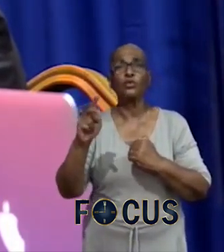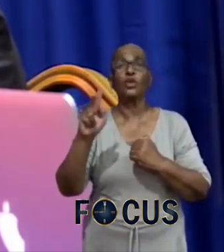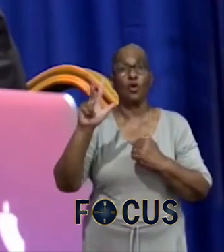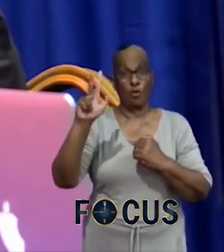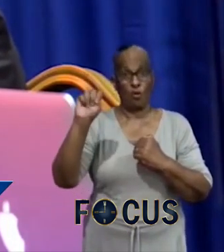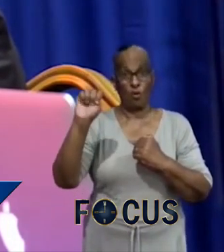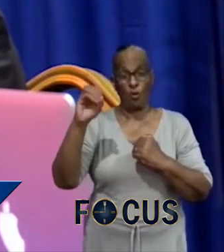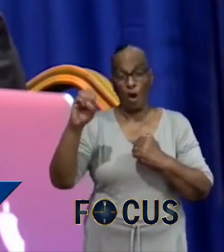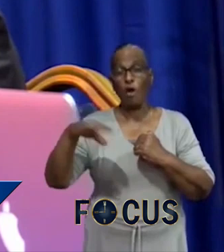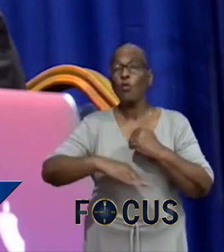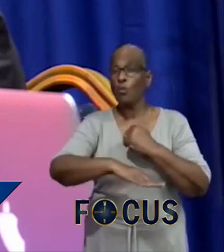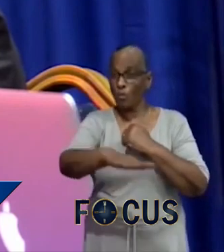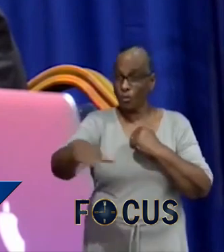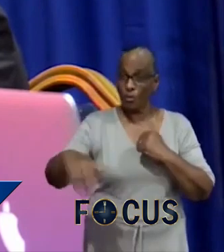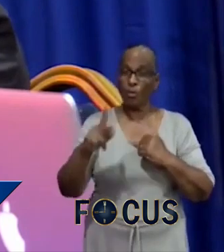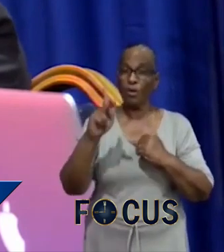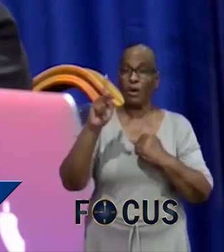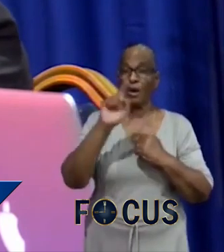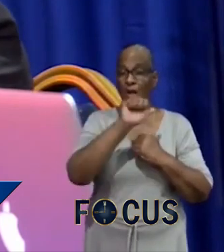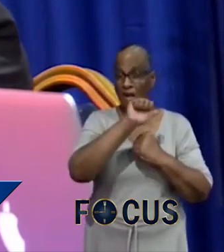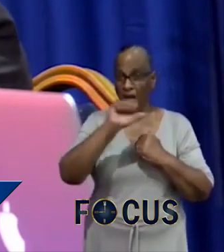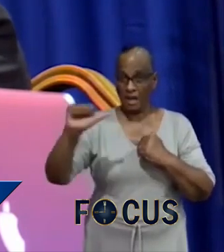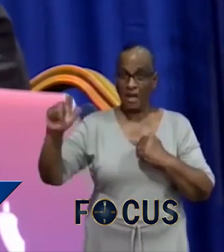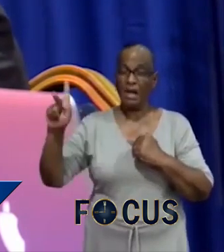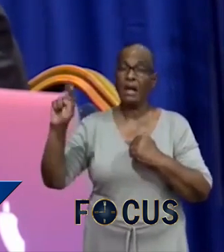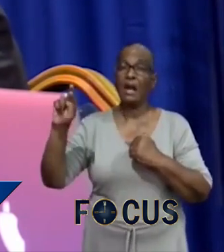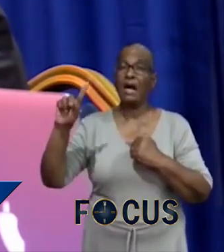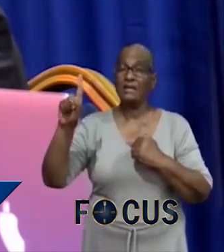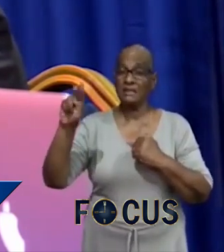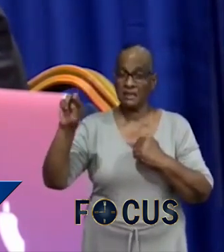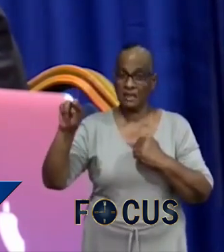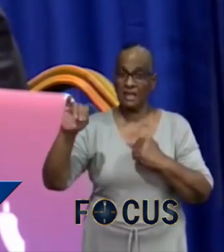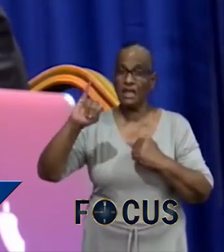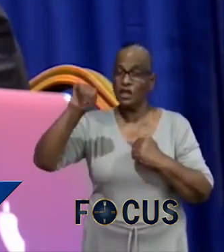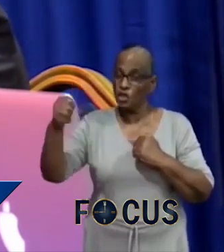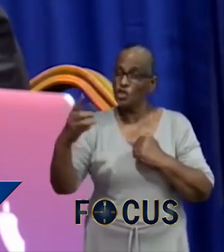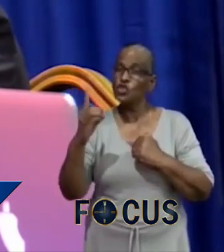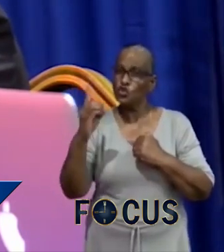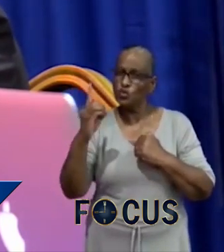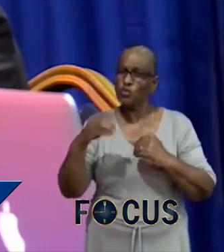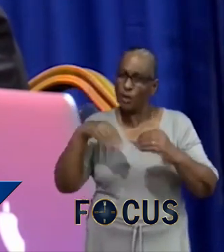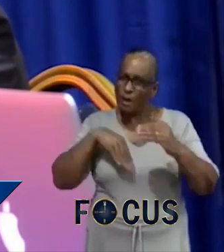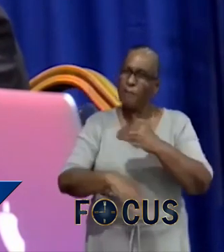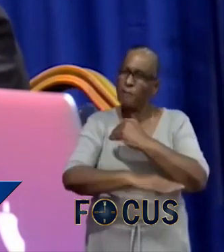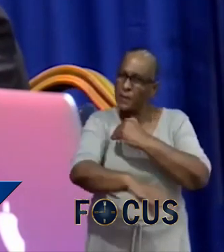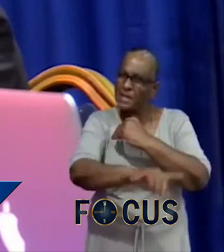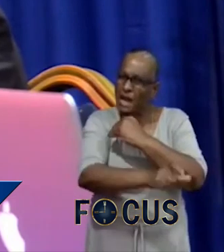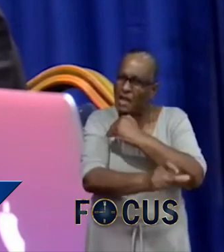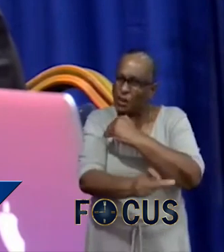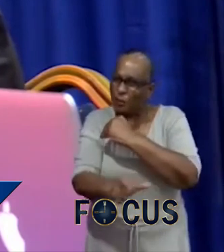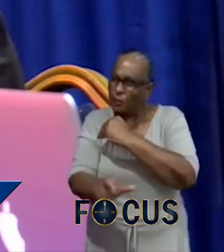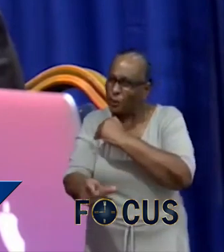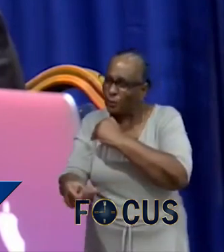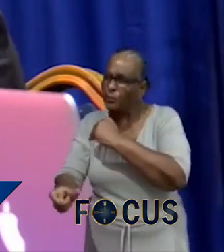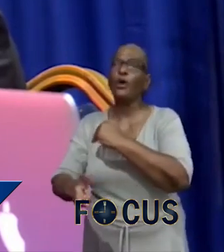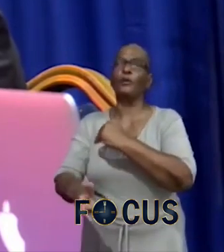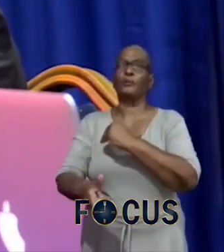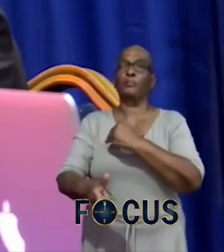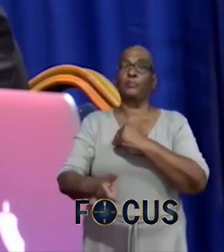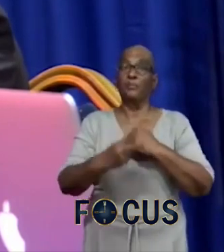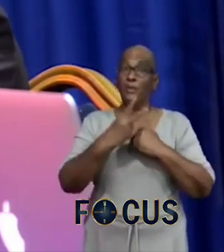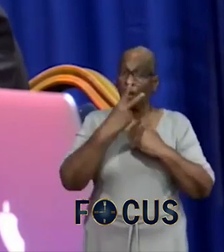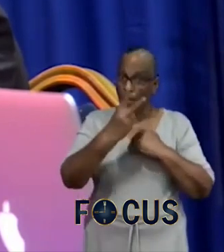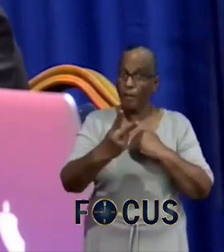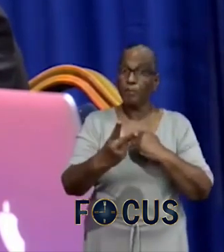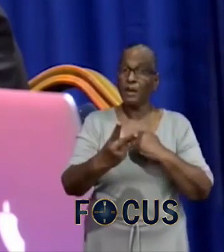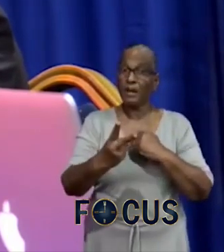Grong, Klaas Kreek, Jumo, Dibike, dan wel Botopassi area